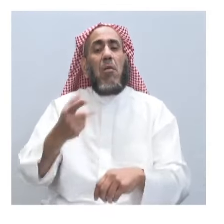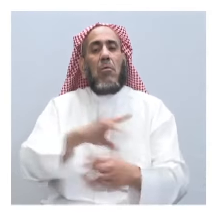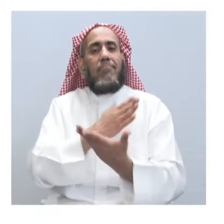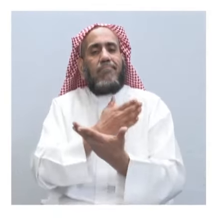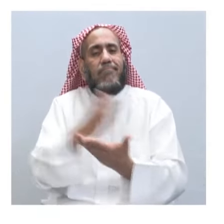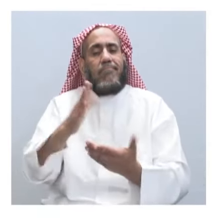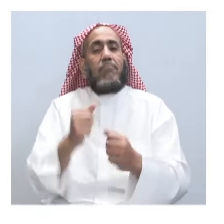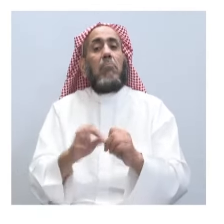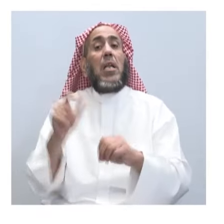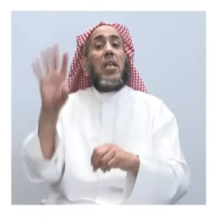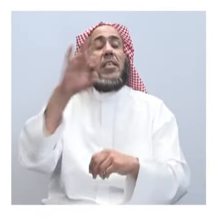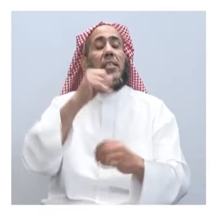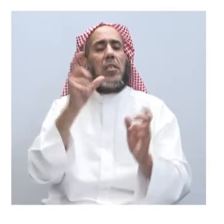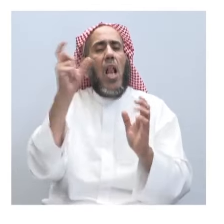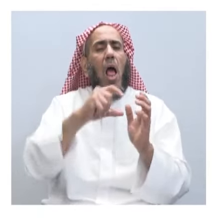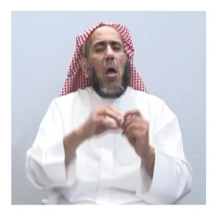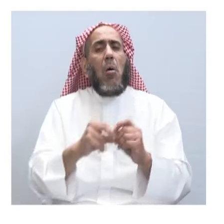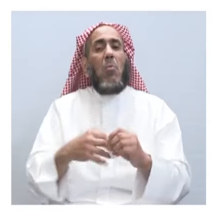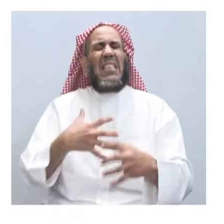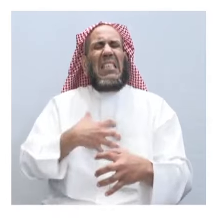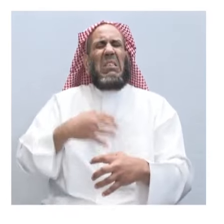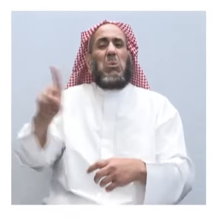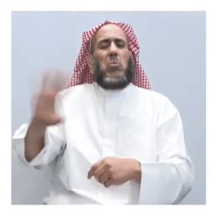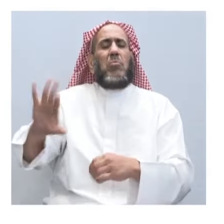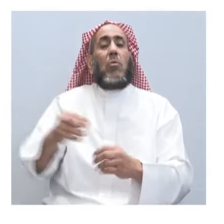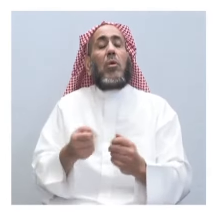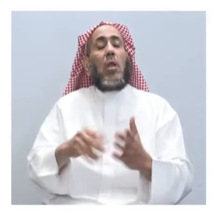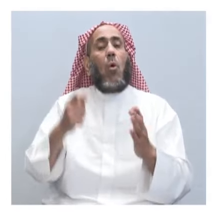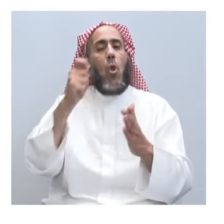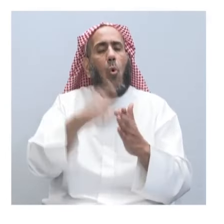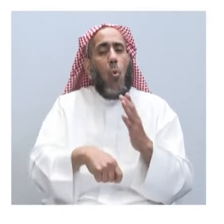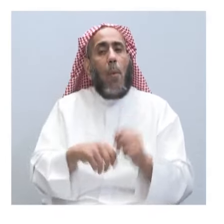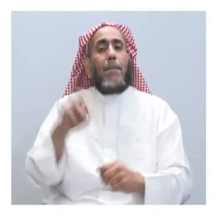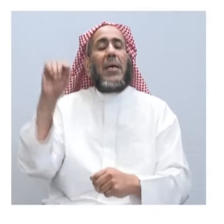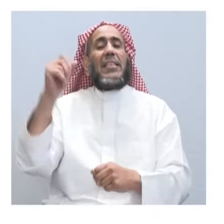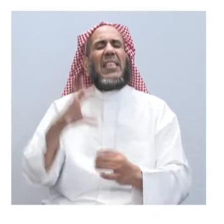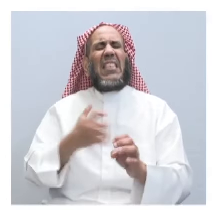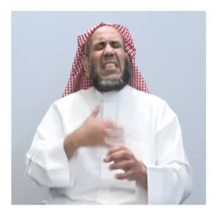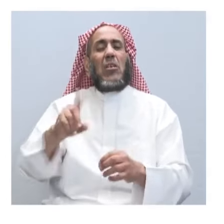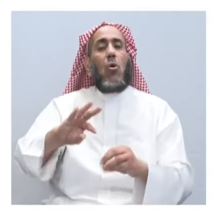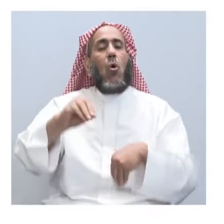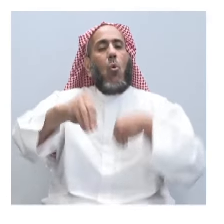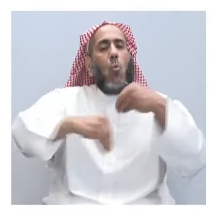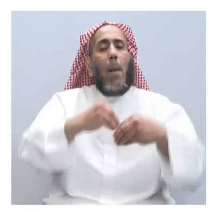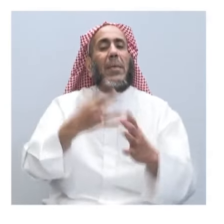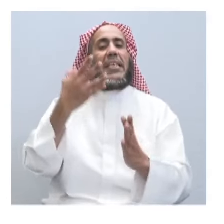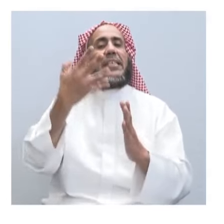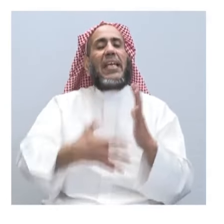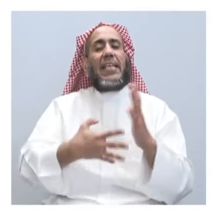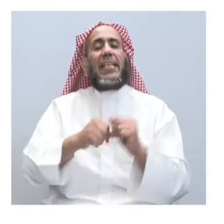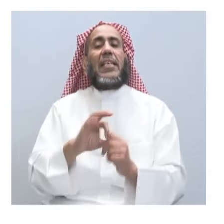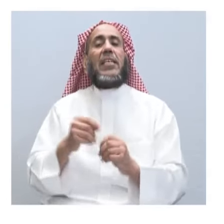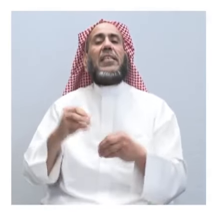للطير بعدها سنتناول سويا حكم التطير والبديل الشرعي